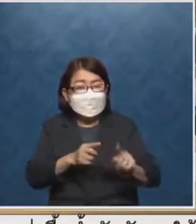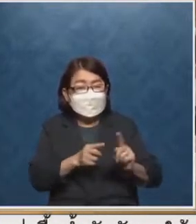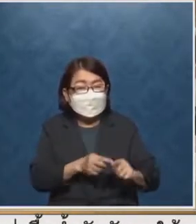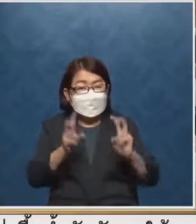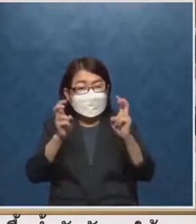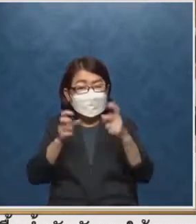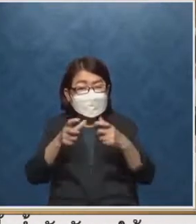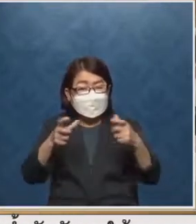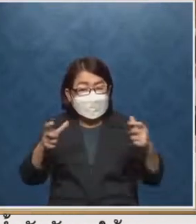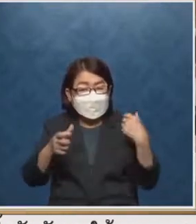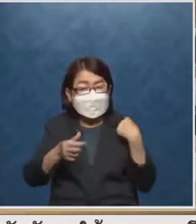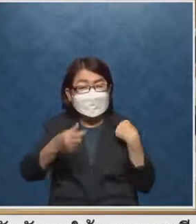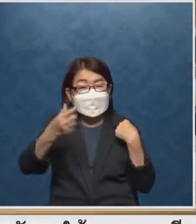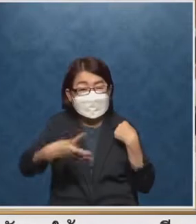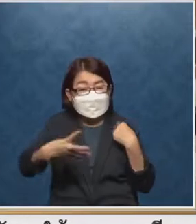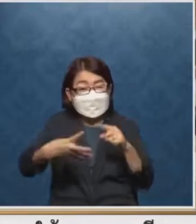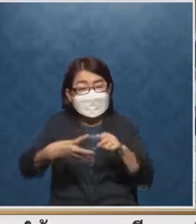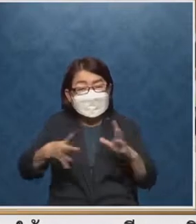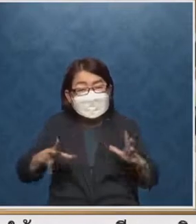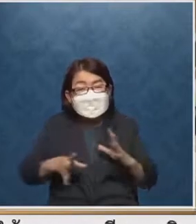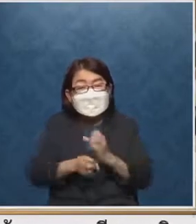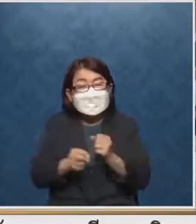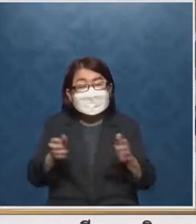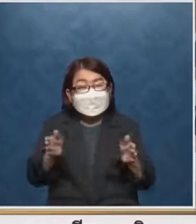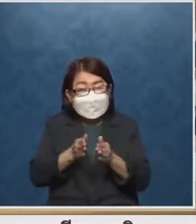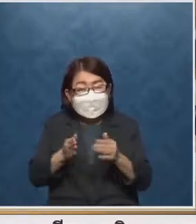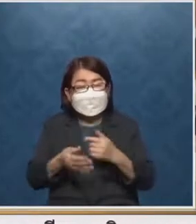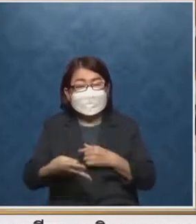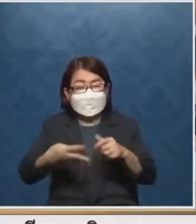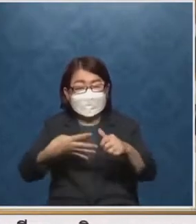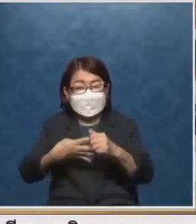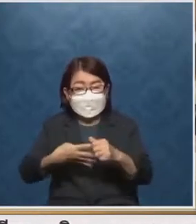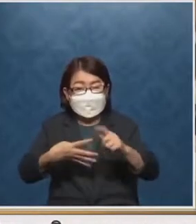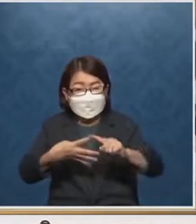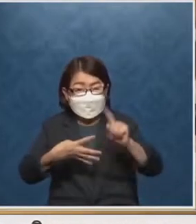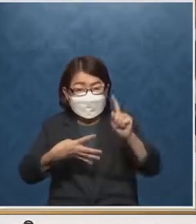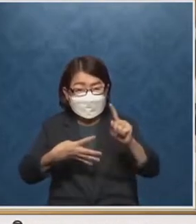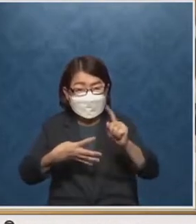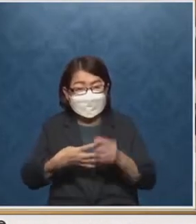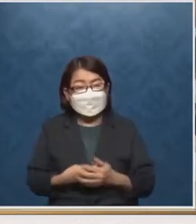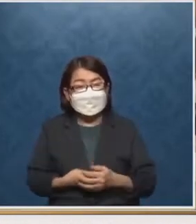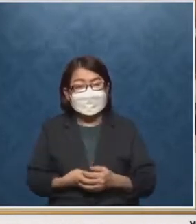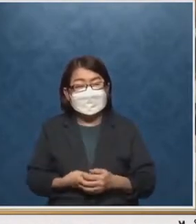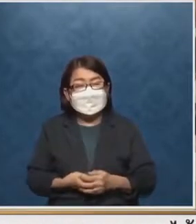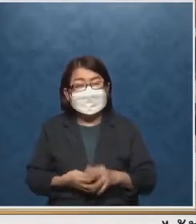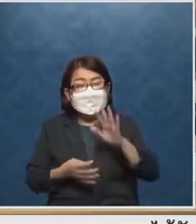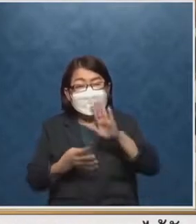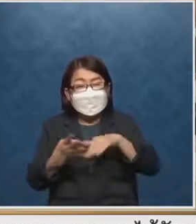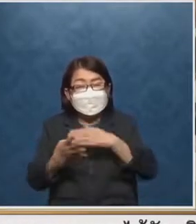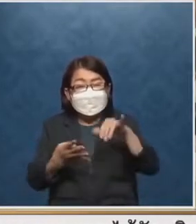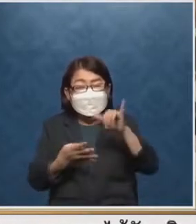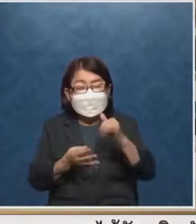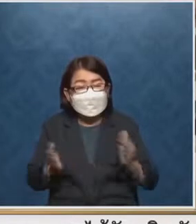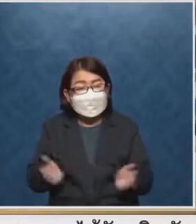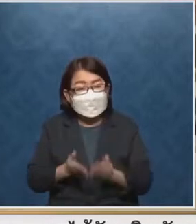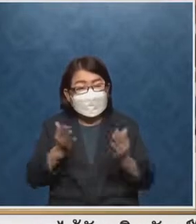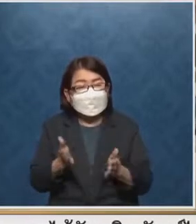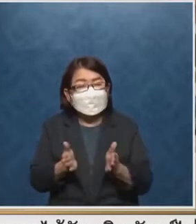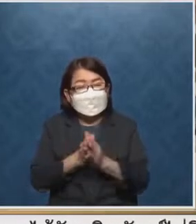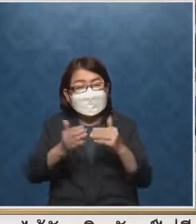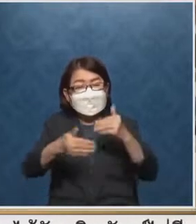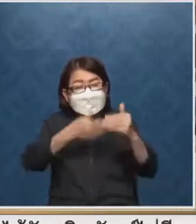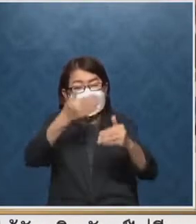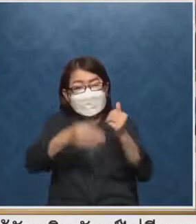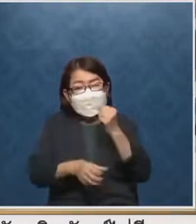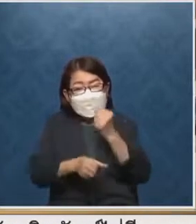ครับผมขอสรุปสั้นๆ นะครับว่าในยุทธศาสตร์ด้านที่1คือด้านการส่งเสริมและพัฒนาการ